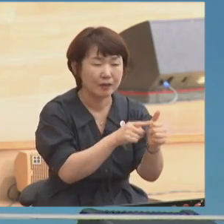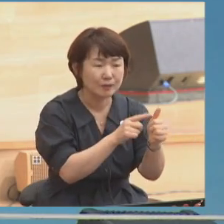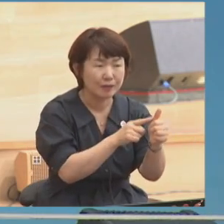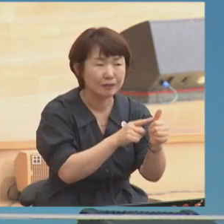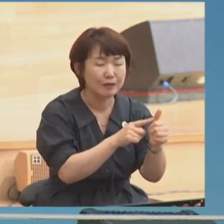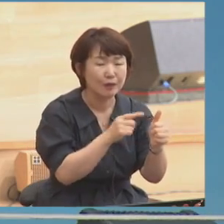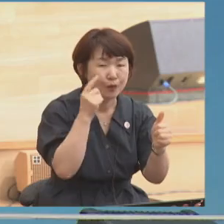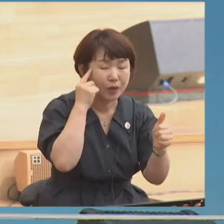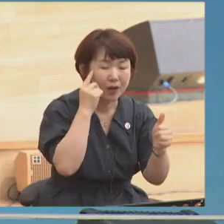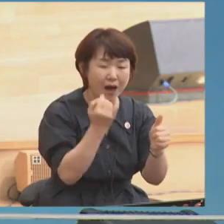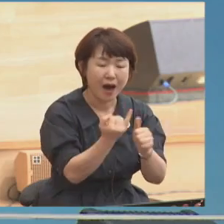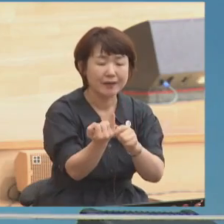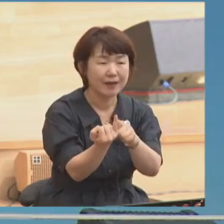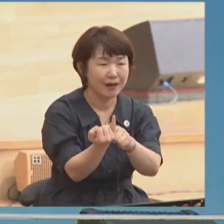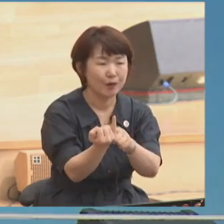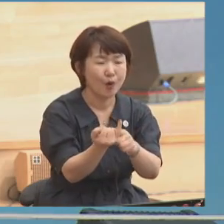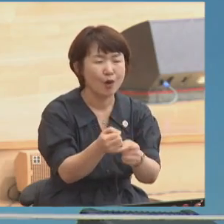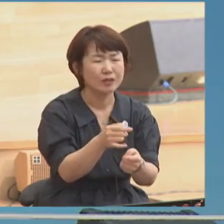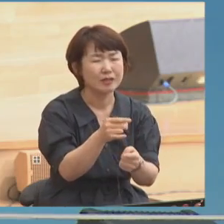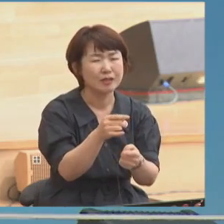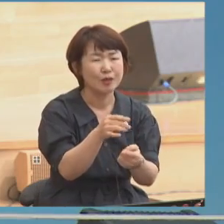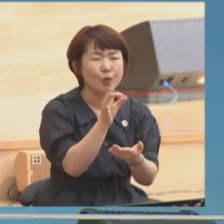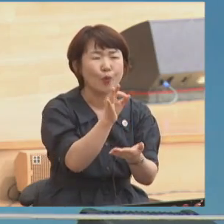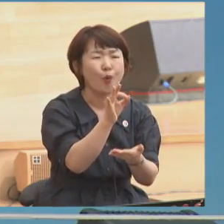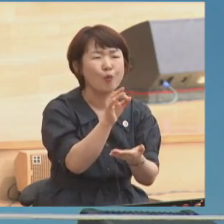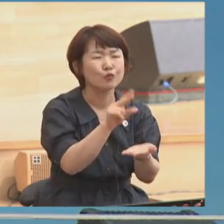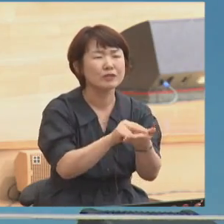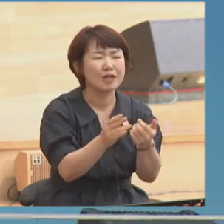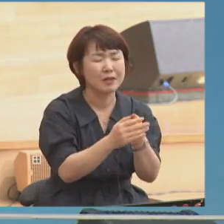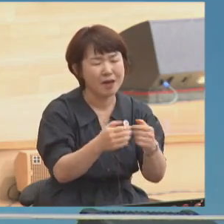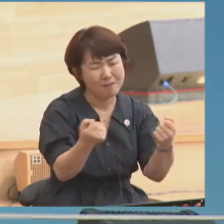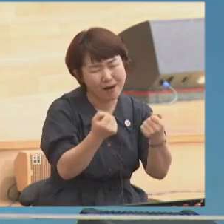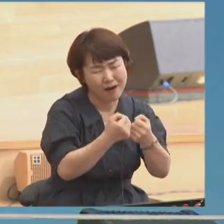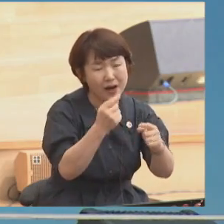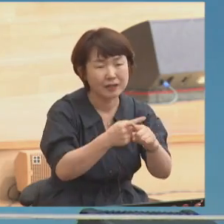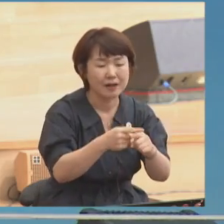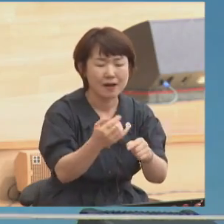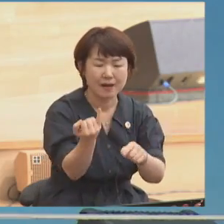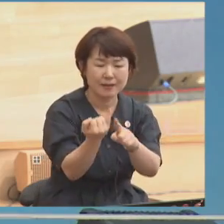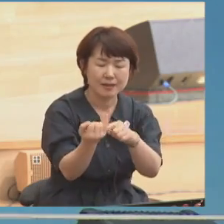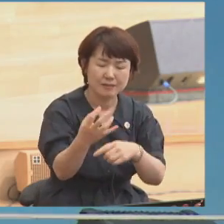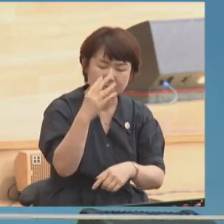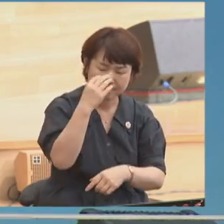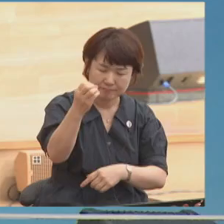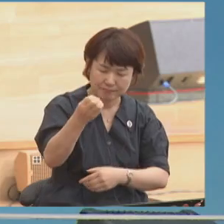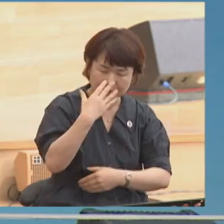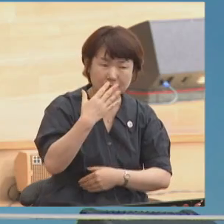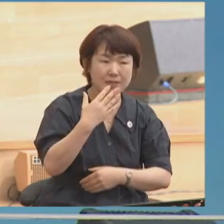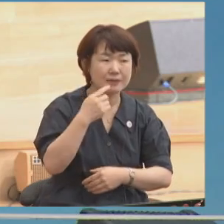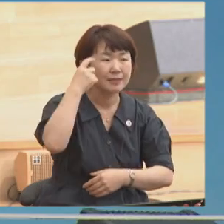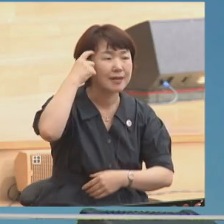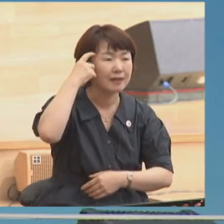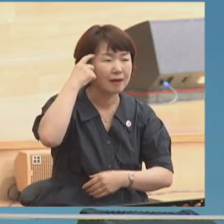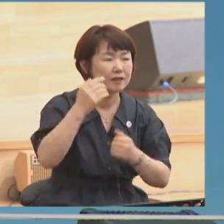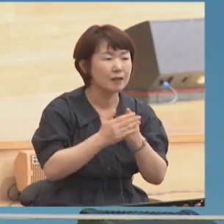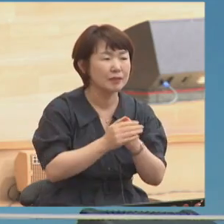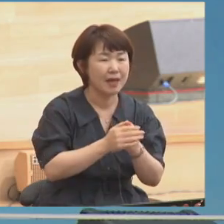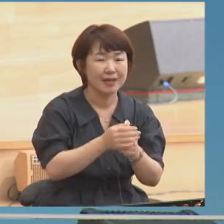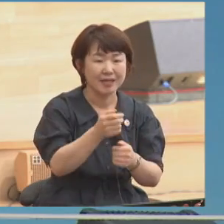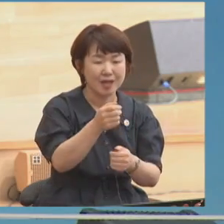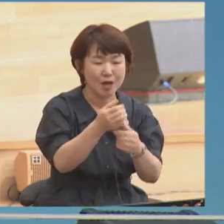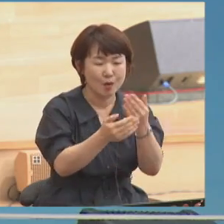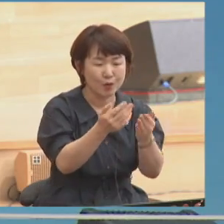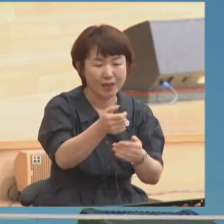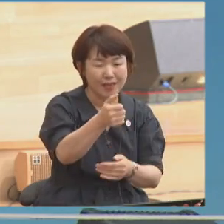남성은 아내와 이 돈 문제로 다투다가 아내가 나를 무시했다는 생각이 든 거예요. 그래서 라이터에 불을